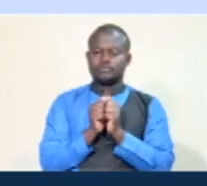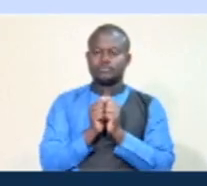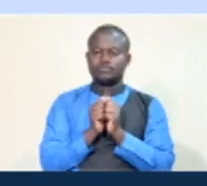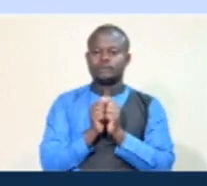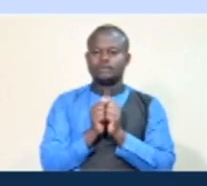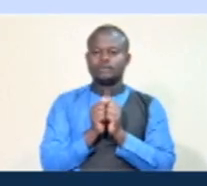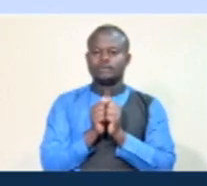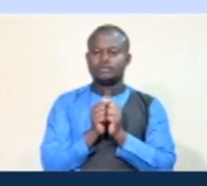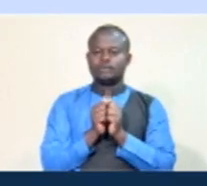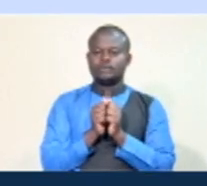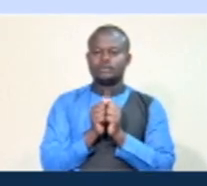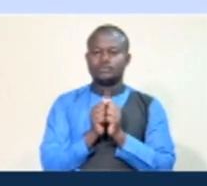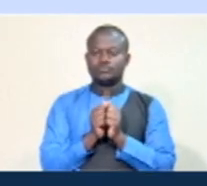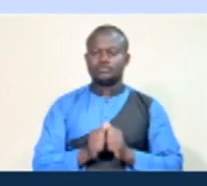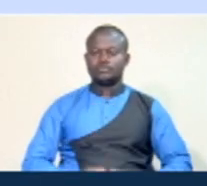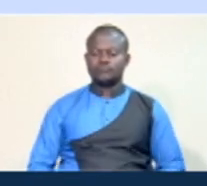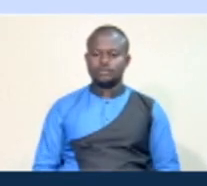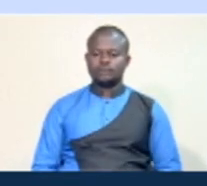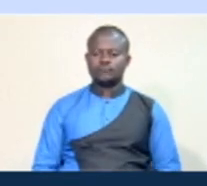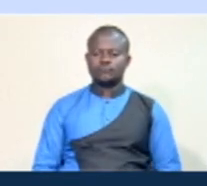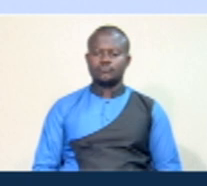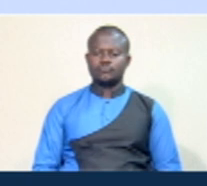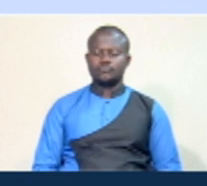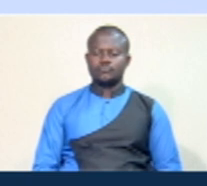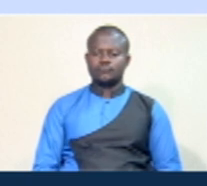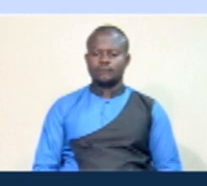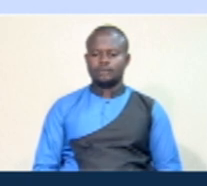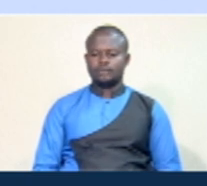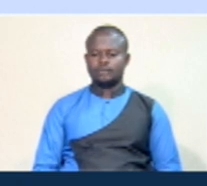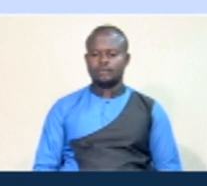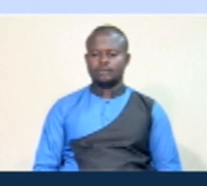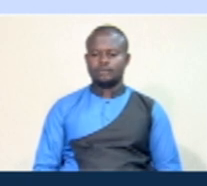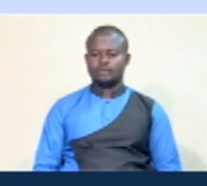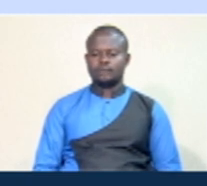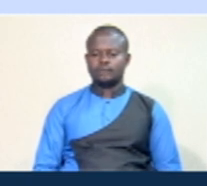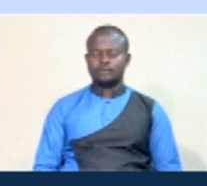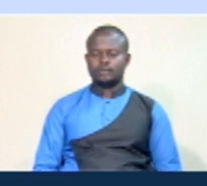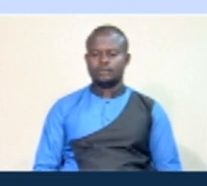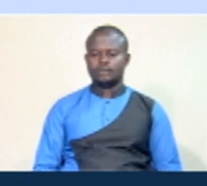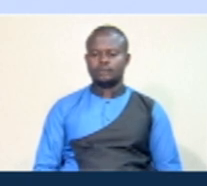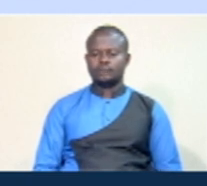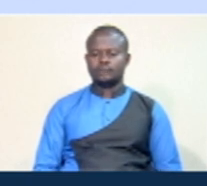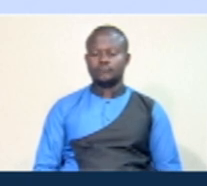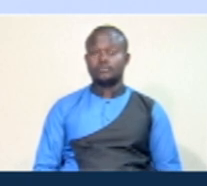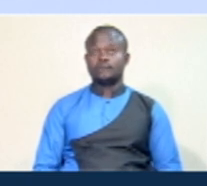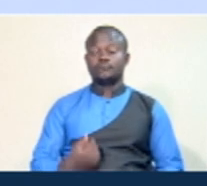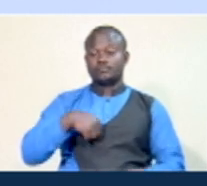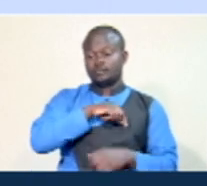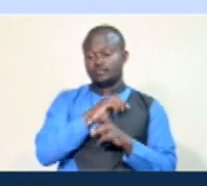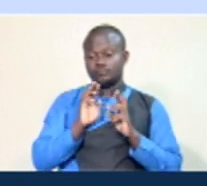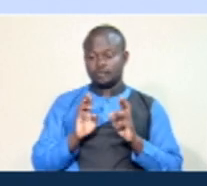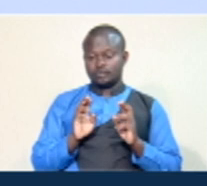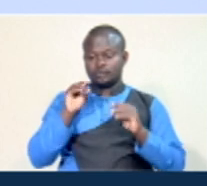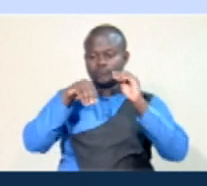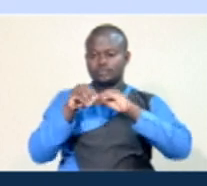believe that the contribution to our country and to our world of every graduate in front of me. Nizera ko umusanzu